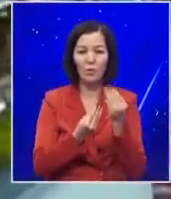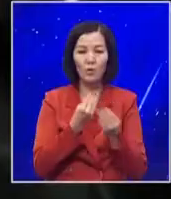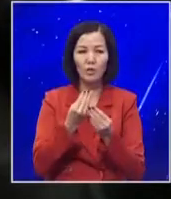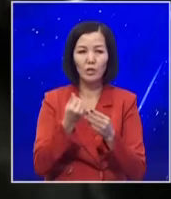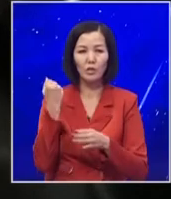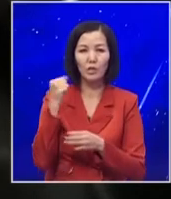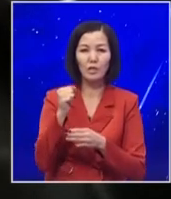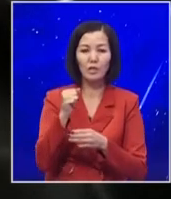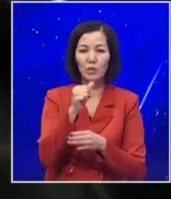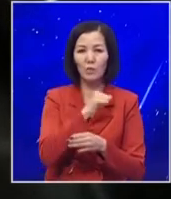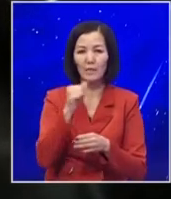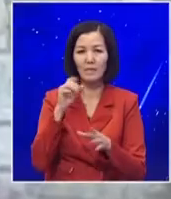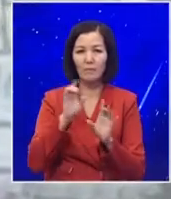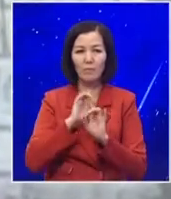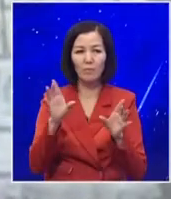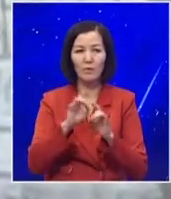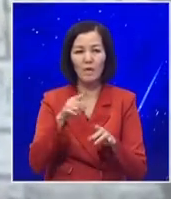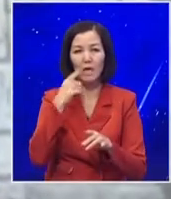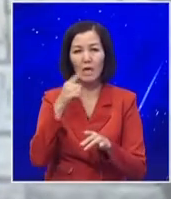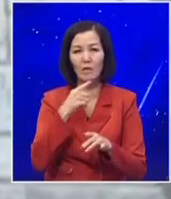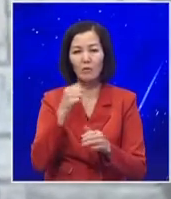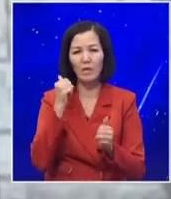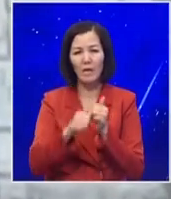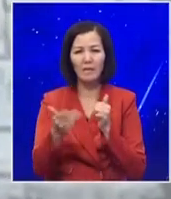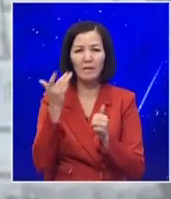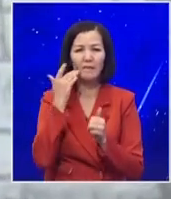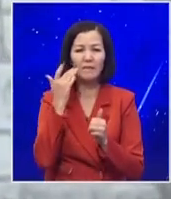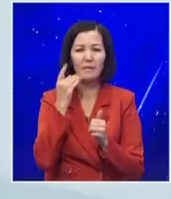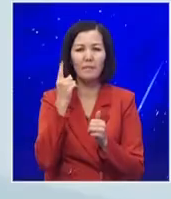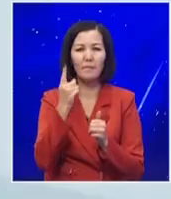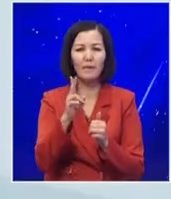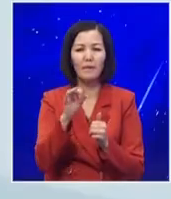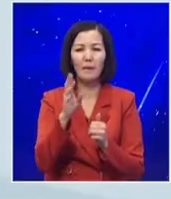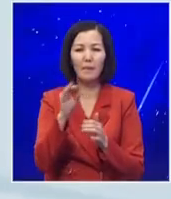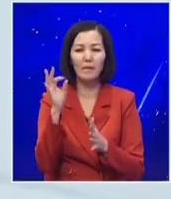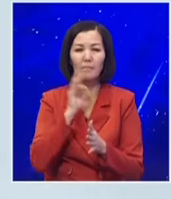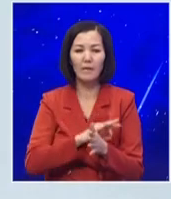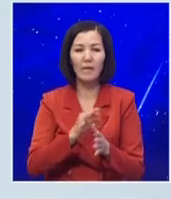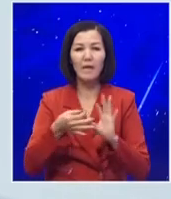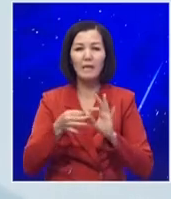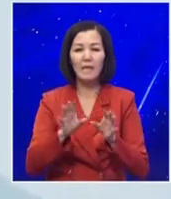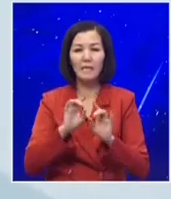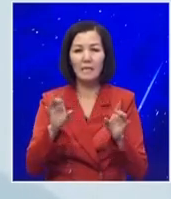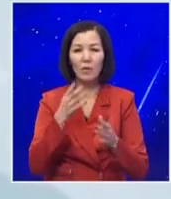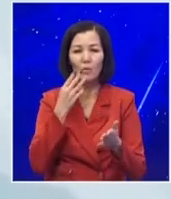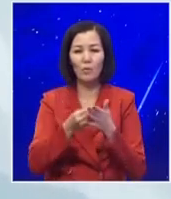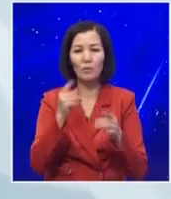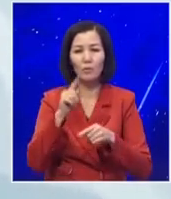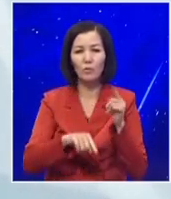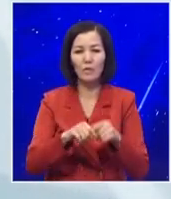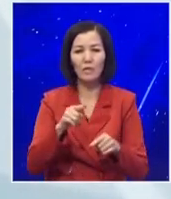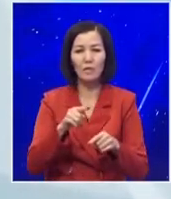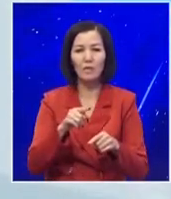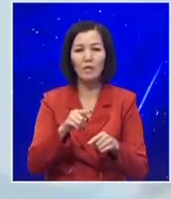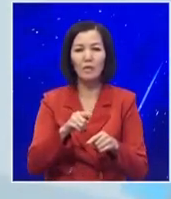жеңіске жетудің сырымен де бөлісті. Айтуынша, ол әрдайым тек бір комбинацияны пайдаланған. Нақтыласақ, ол өз туыстарының туған жылы мен